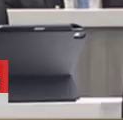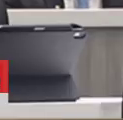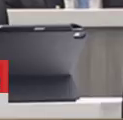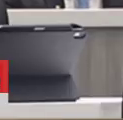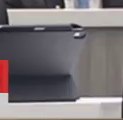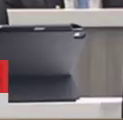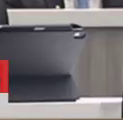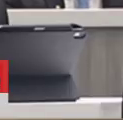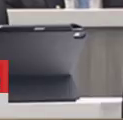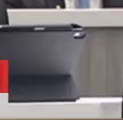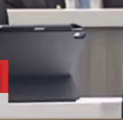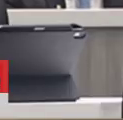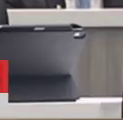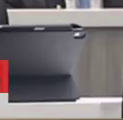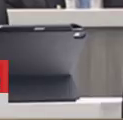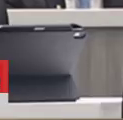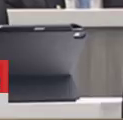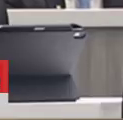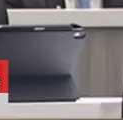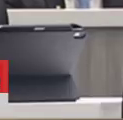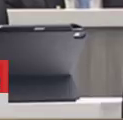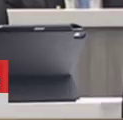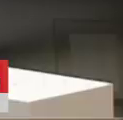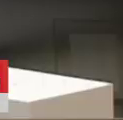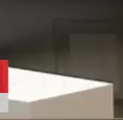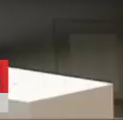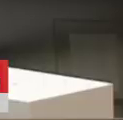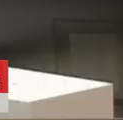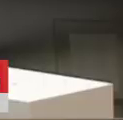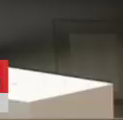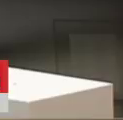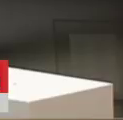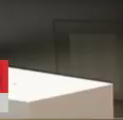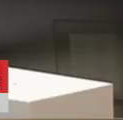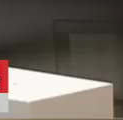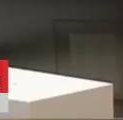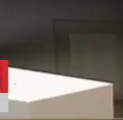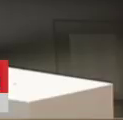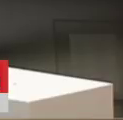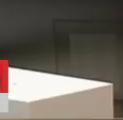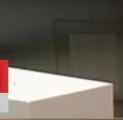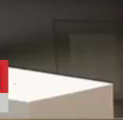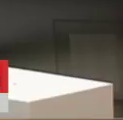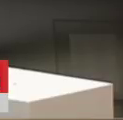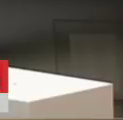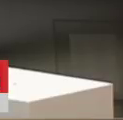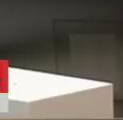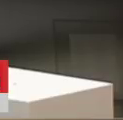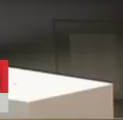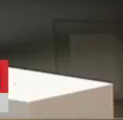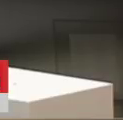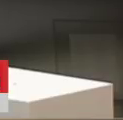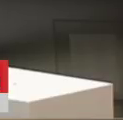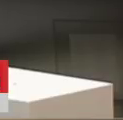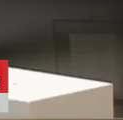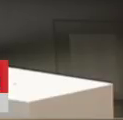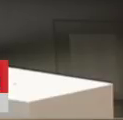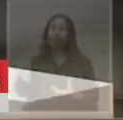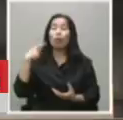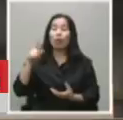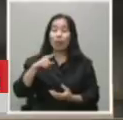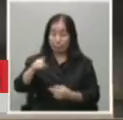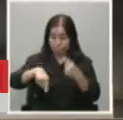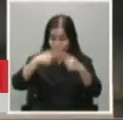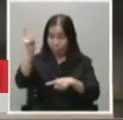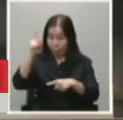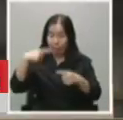ยเหรอน้ำประปาเค็มท่านบอกให้เอาไปต้มแล้วมันได้อะไรท่านนายกครับท่านเคยไปสมุทรสงคราม